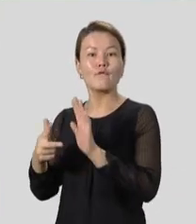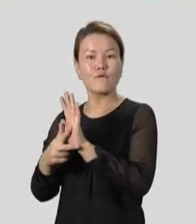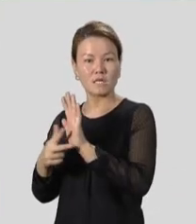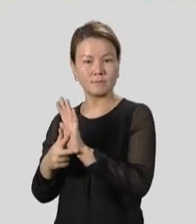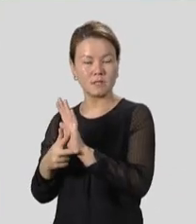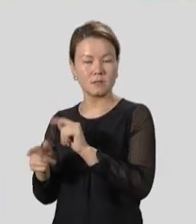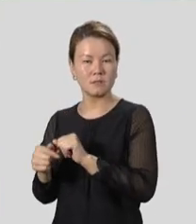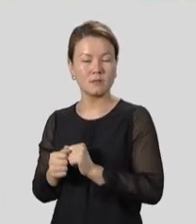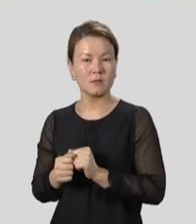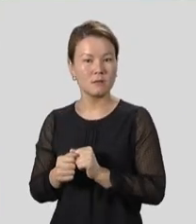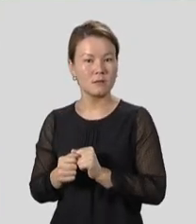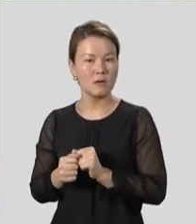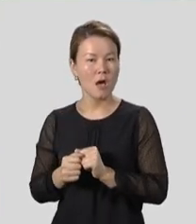8.